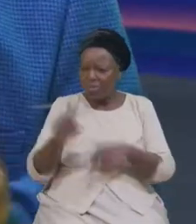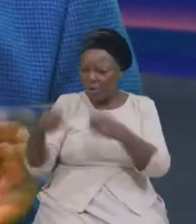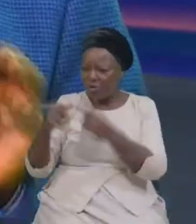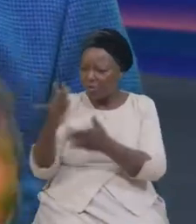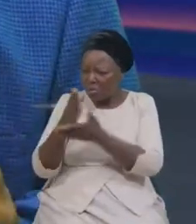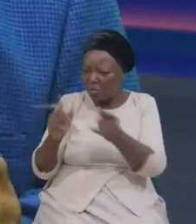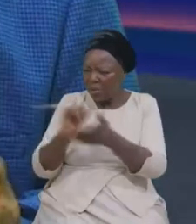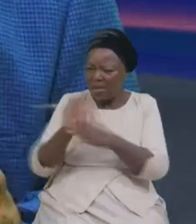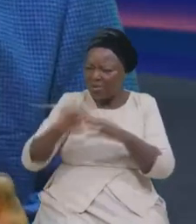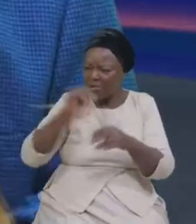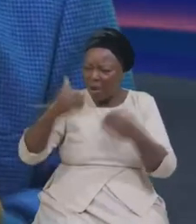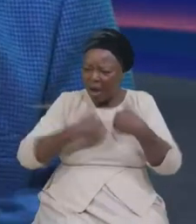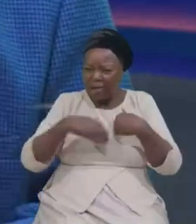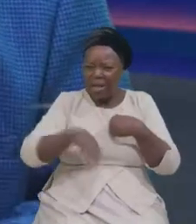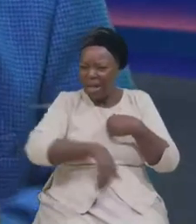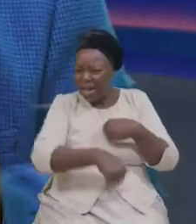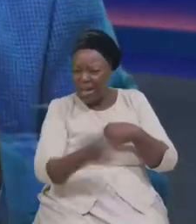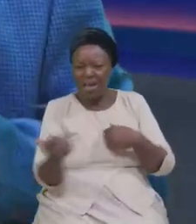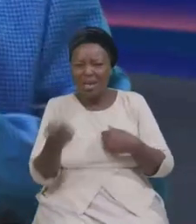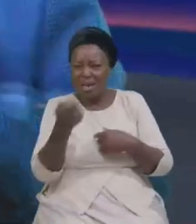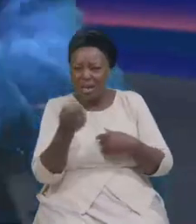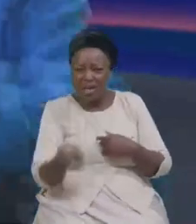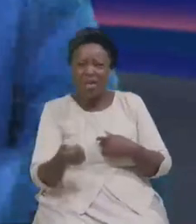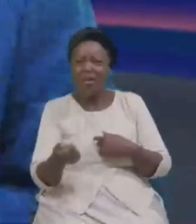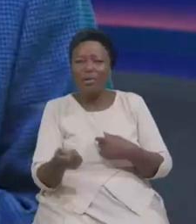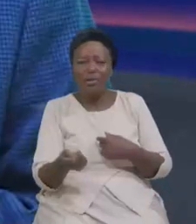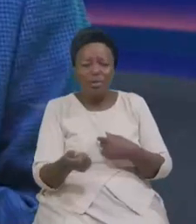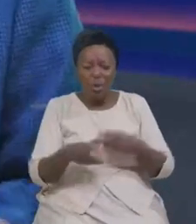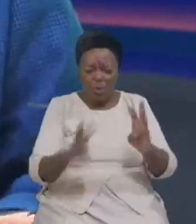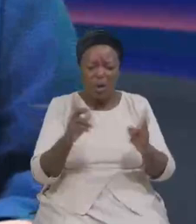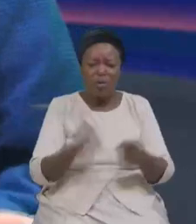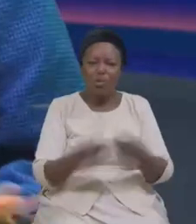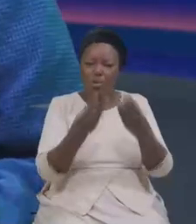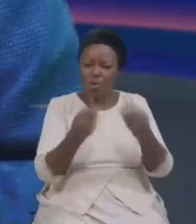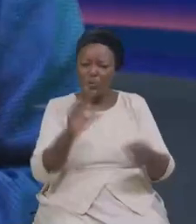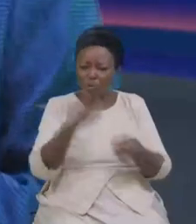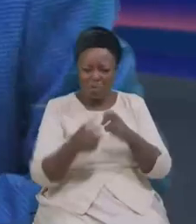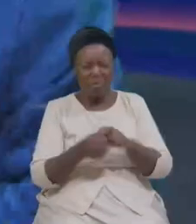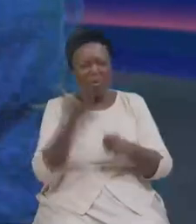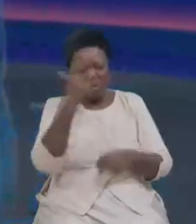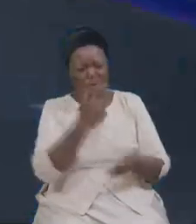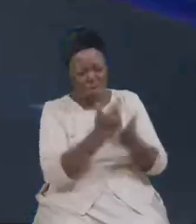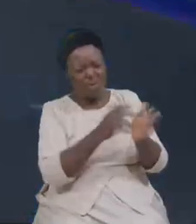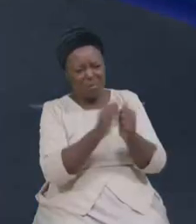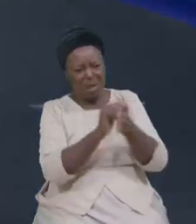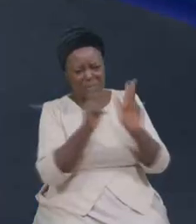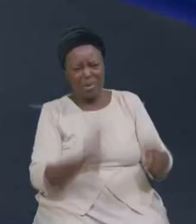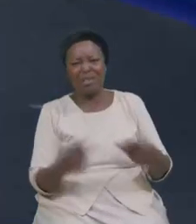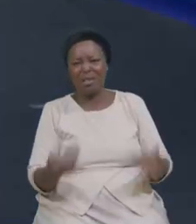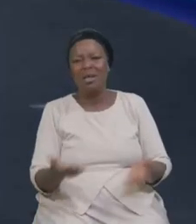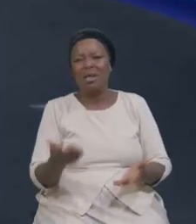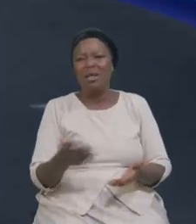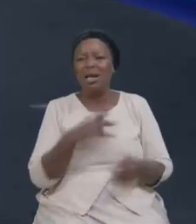ne connaît aucun iota de la solution. Alors pourquoi nous faisons ça? Quelqu'un a un problème